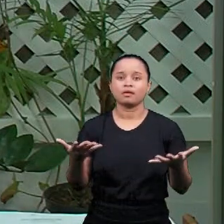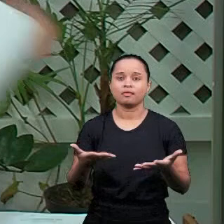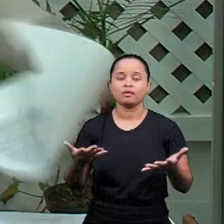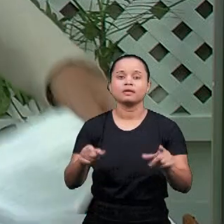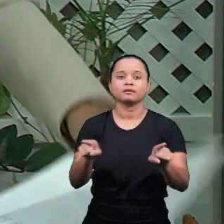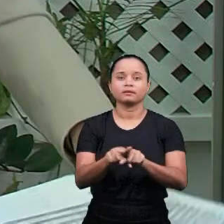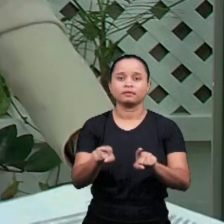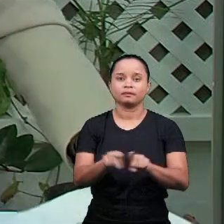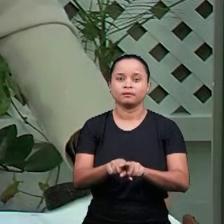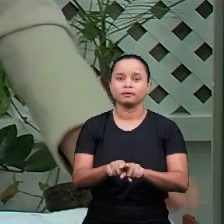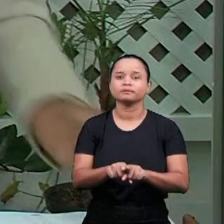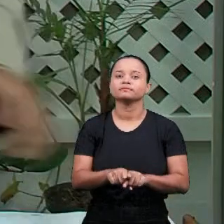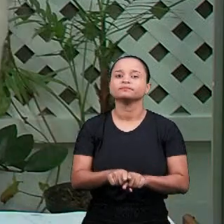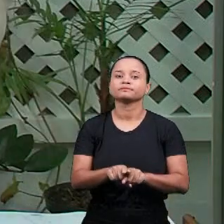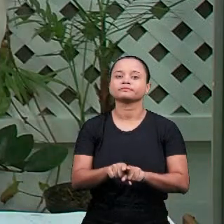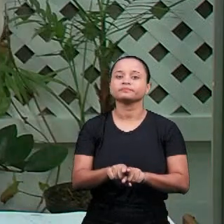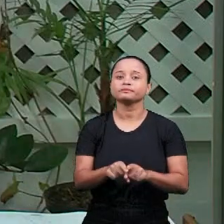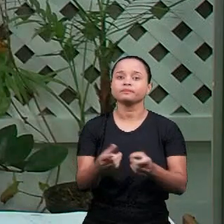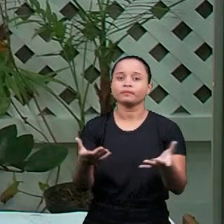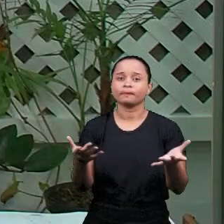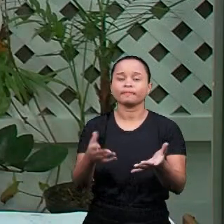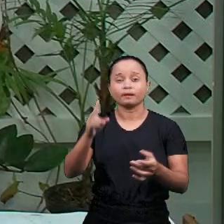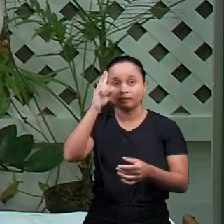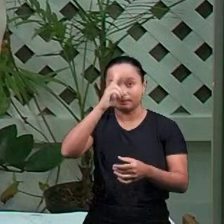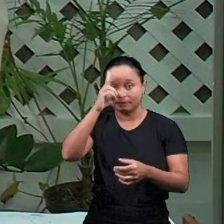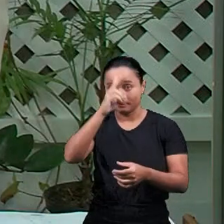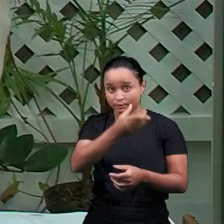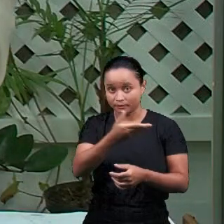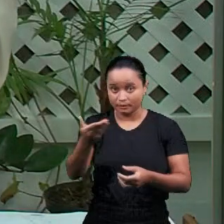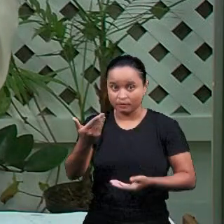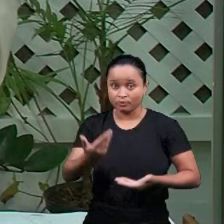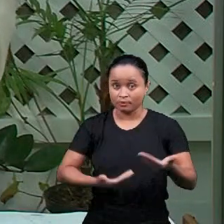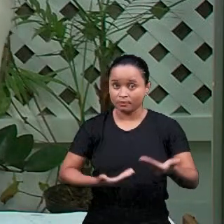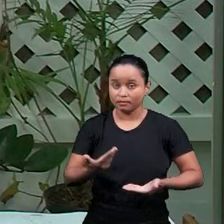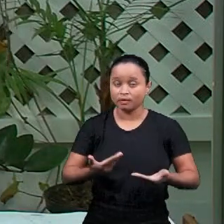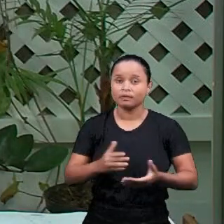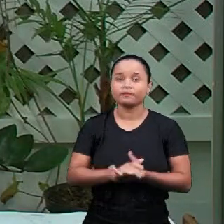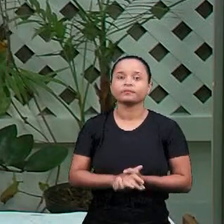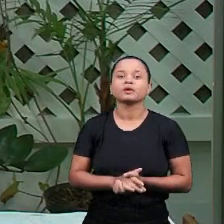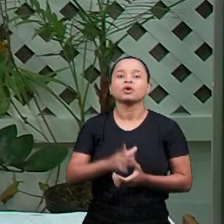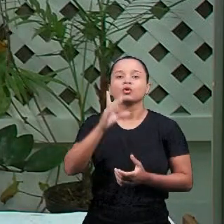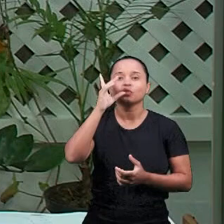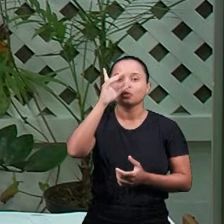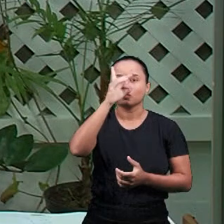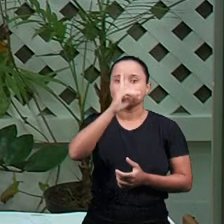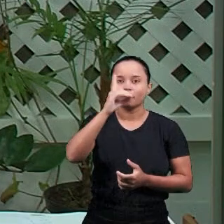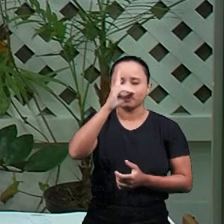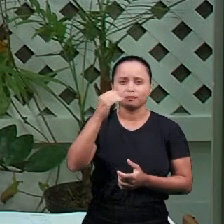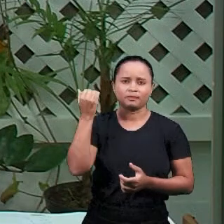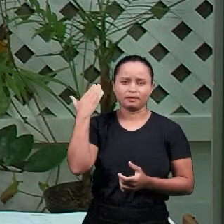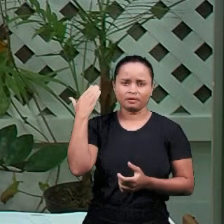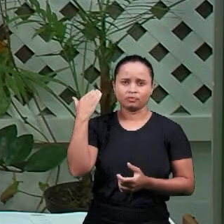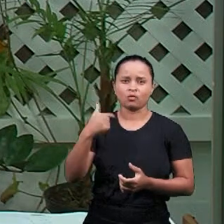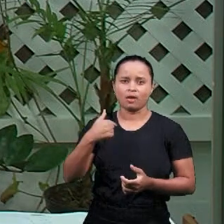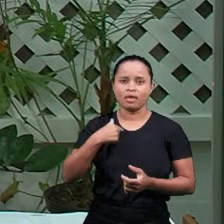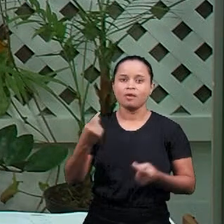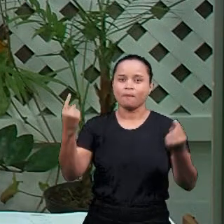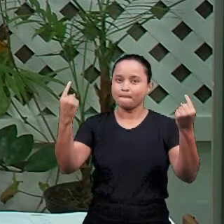aussi rappeler nos frères et sœurs que dimanche, je posais un défi aux